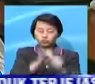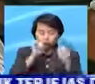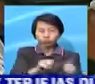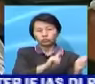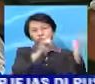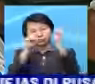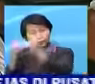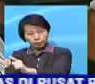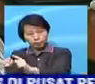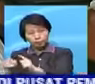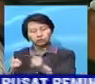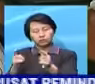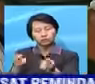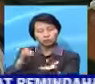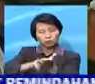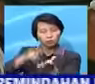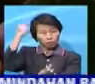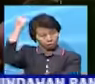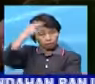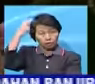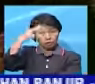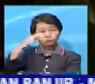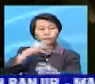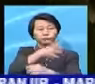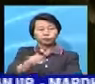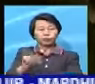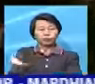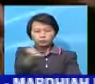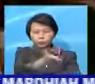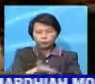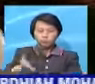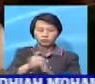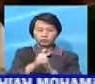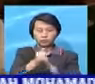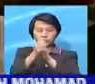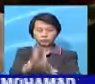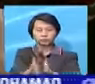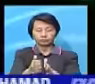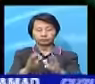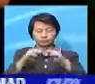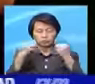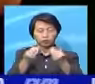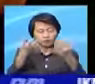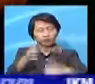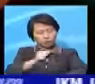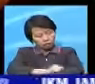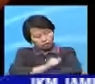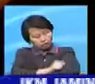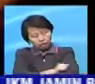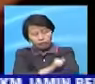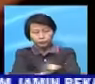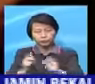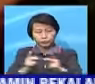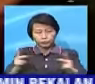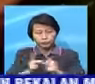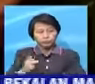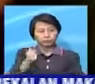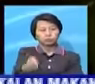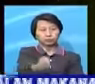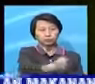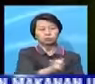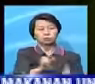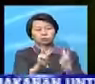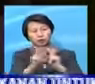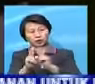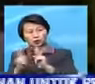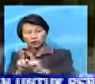mereka nak dapat daftar nak pergi haji. Dan mereka ni adalah pemimpin-pemimpin masyarakat yang banyak berjasa di kawasan mereka masing-masing, di